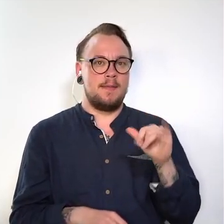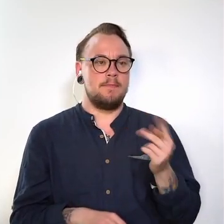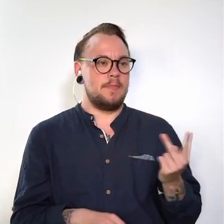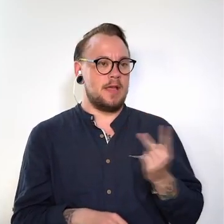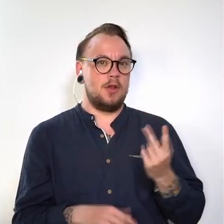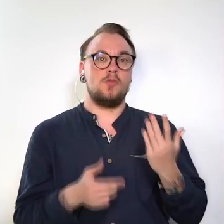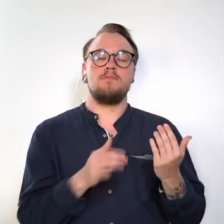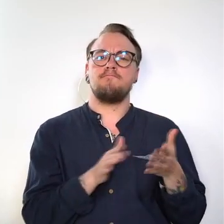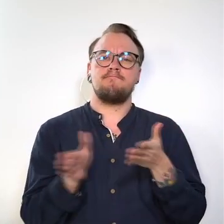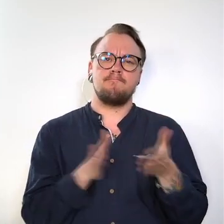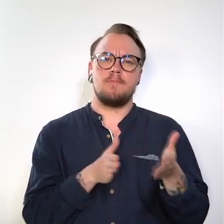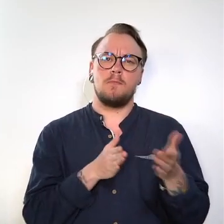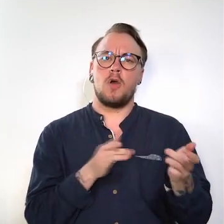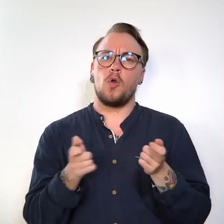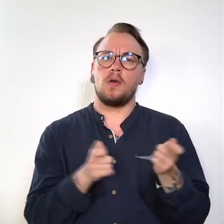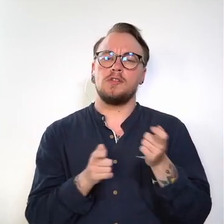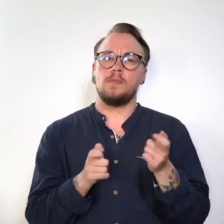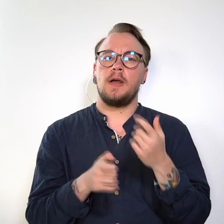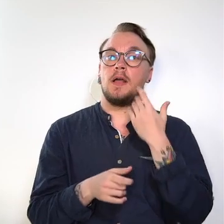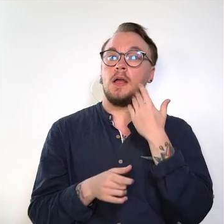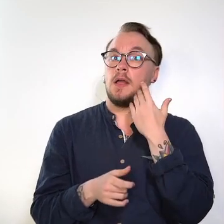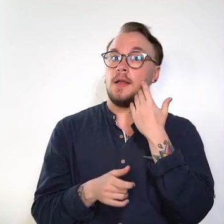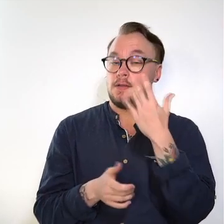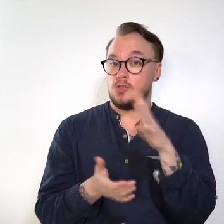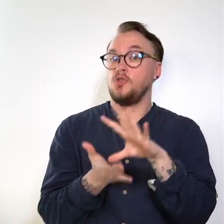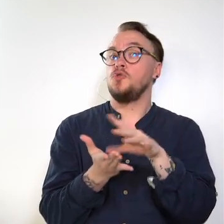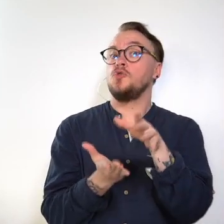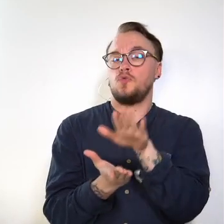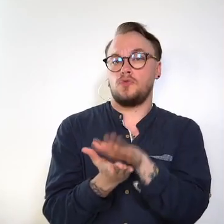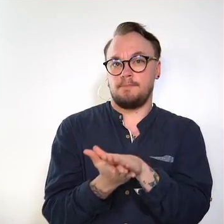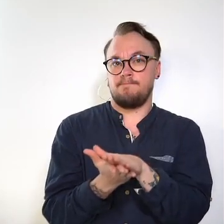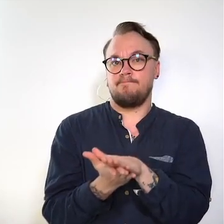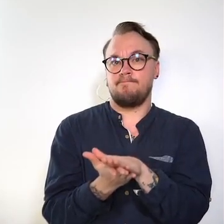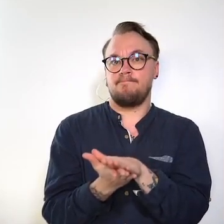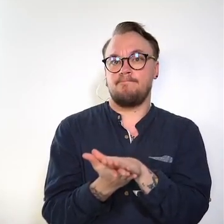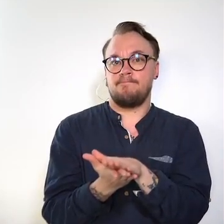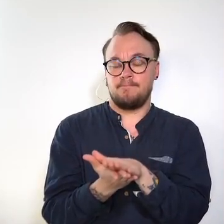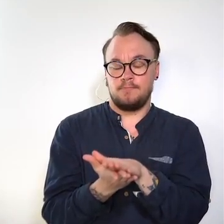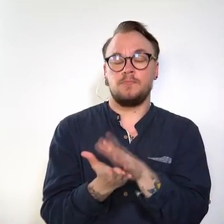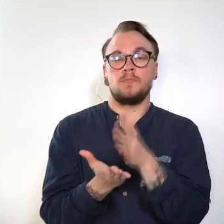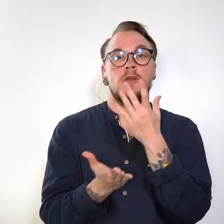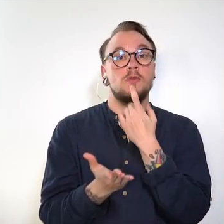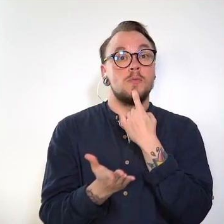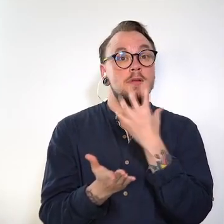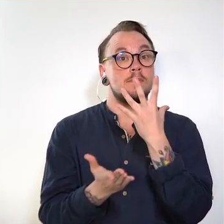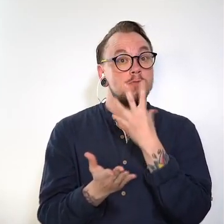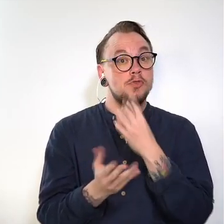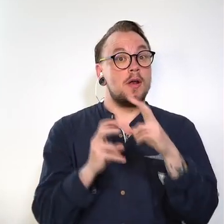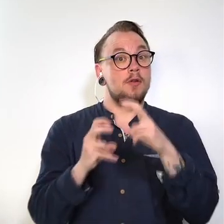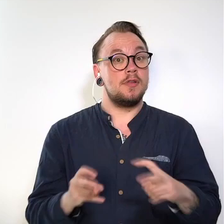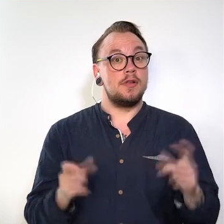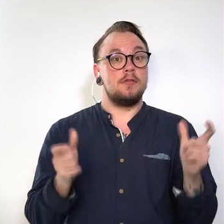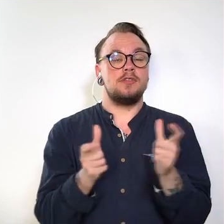niin tällaista ensi syyskuussa tämmöinen, eli Suomen psykoanalyyttinen yhdistys on järjestämässä